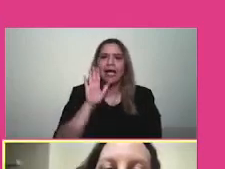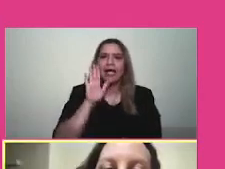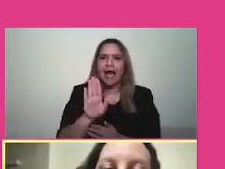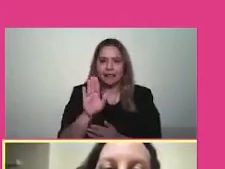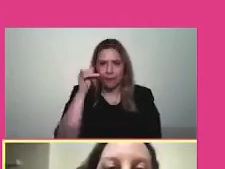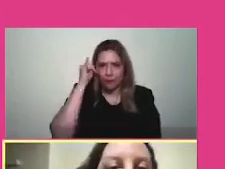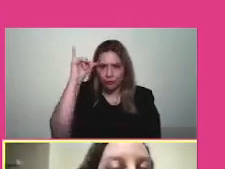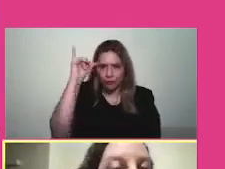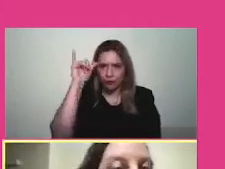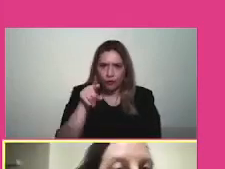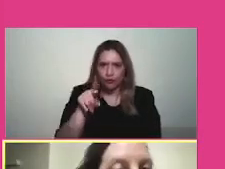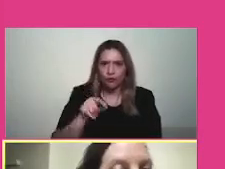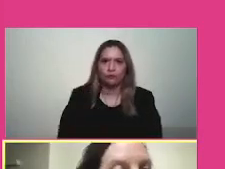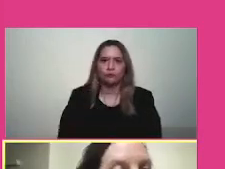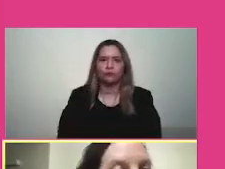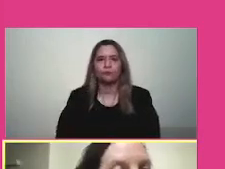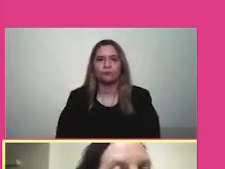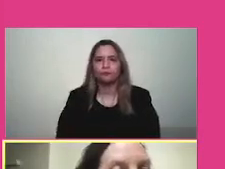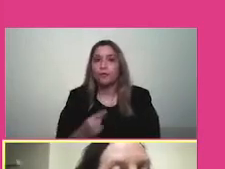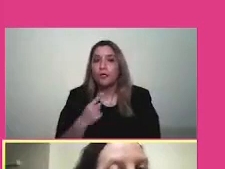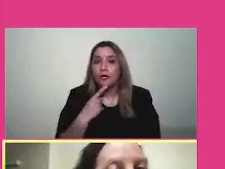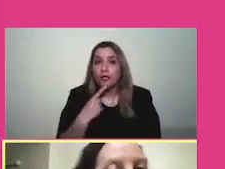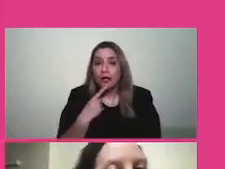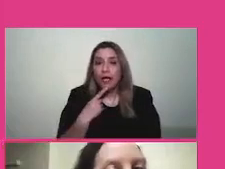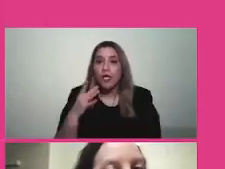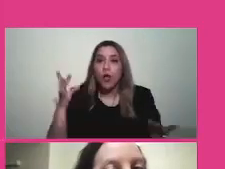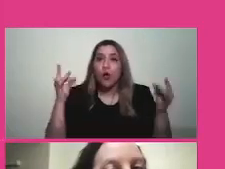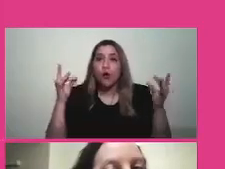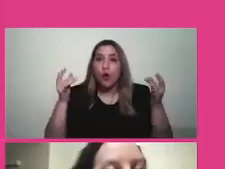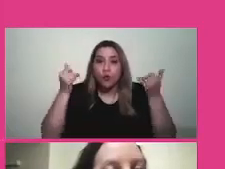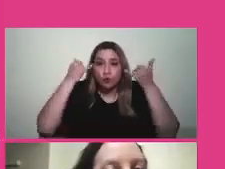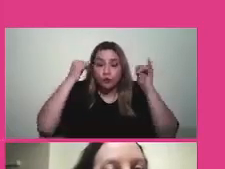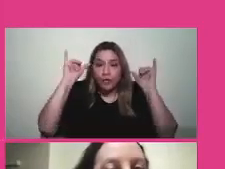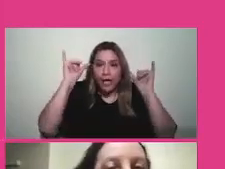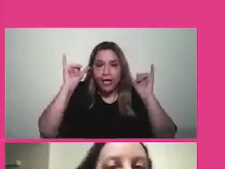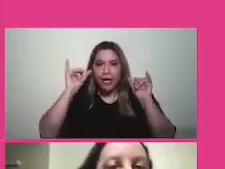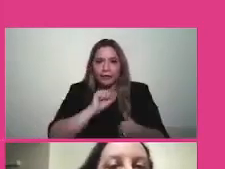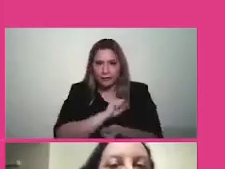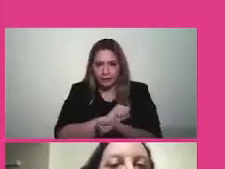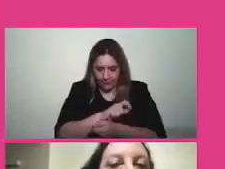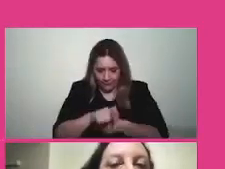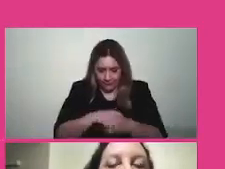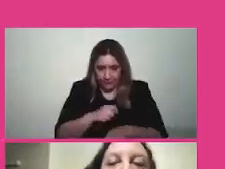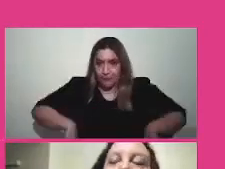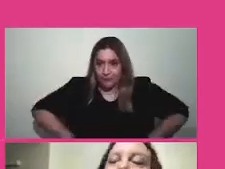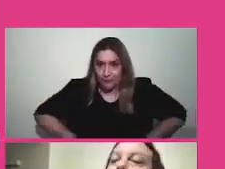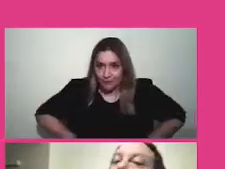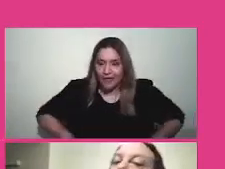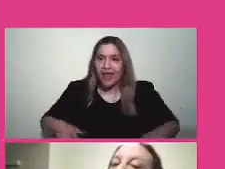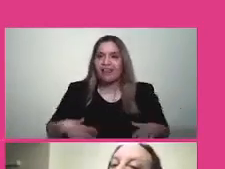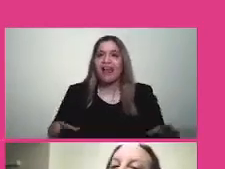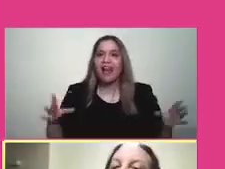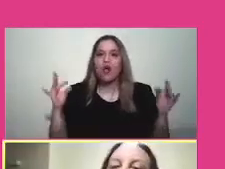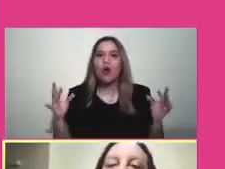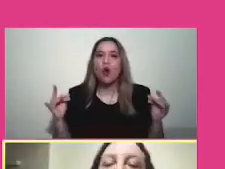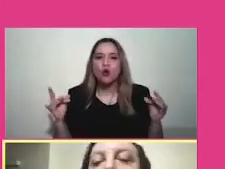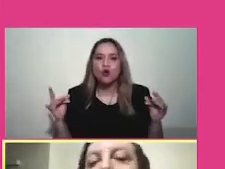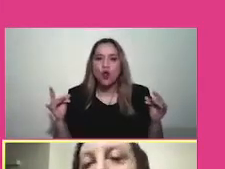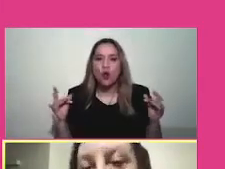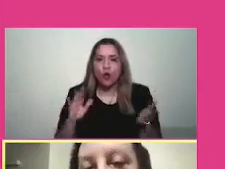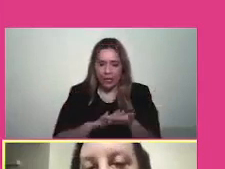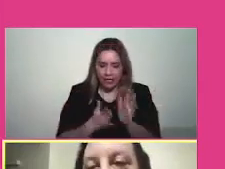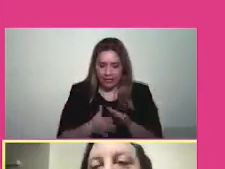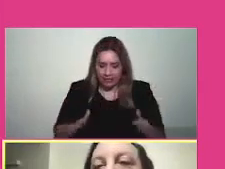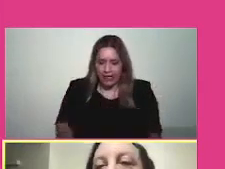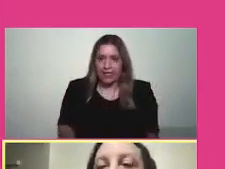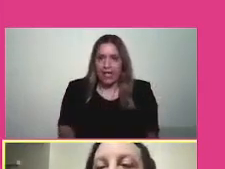λοιπόν. Το τέρας του χορού μας δένει τα χέρια και θέλει να χορέψουμε χωρίς να κουνάμε τα